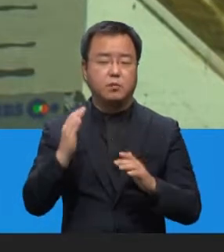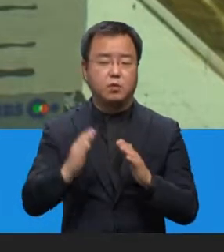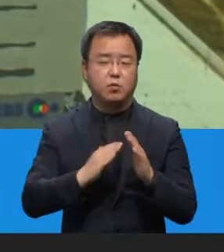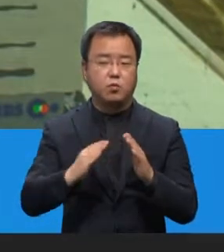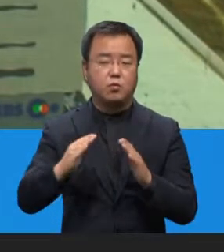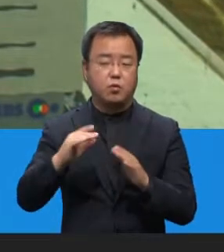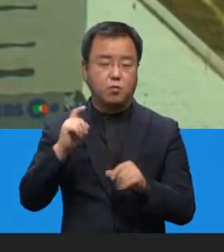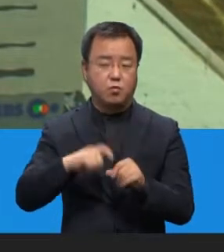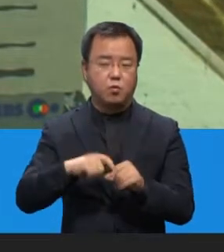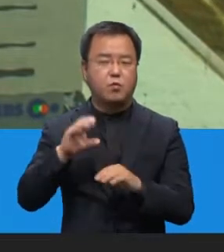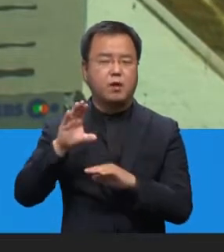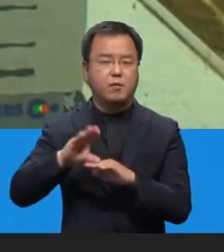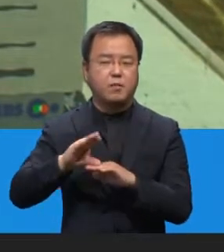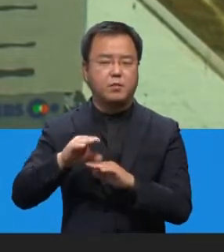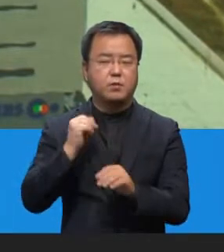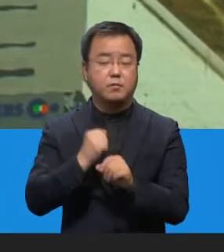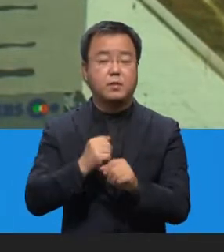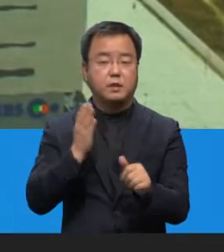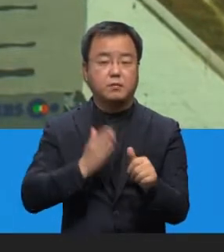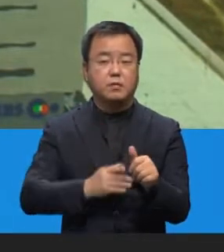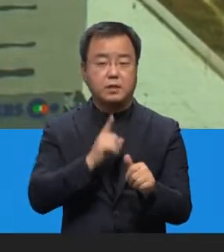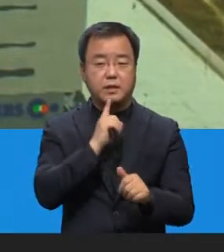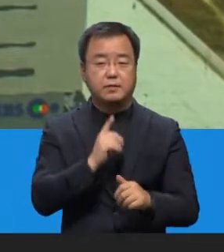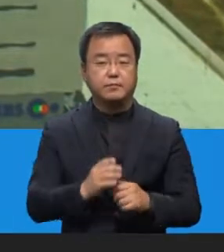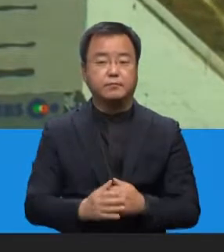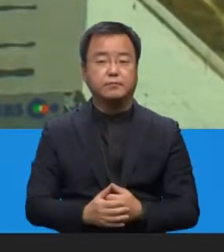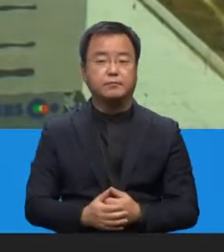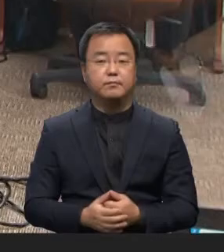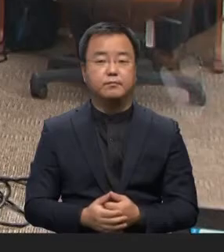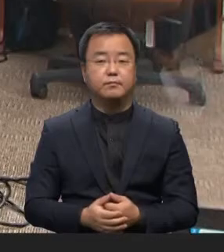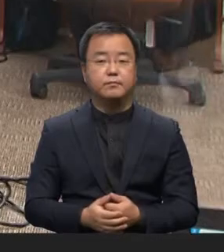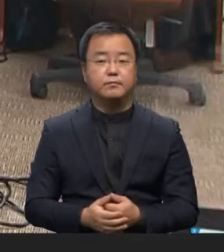여건을 마련 하자는 겁니다 황 대우 기사입니다